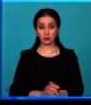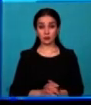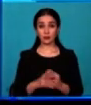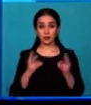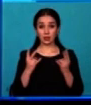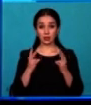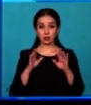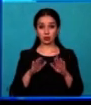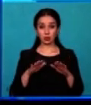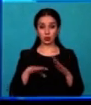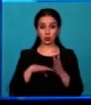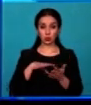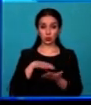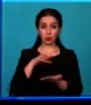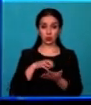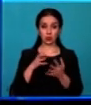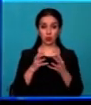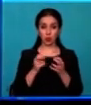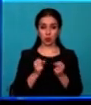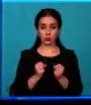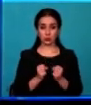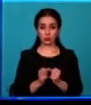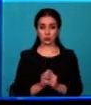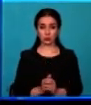Kerakli joyini nusxasini olamiz.